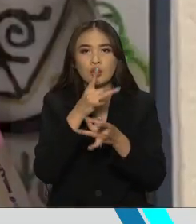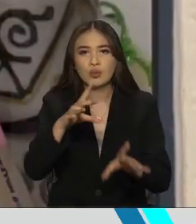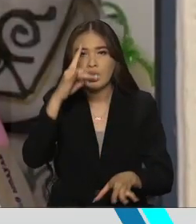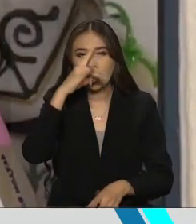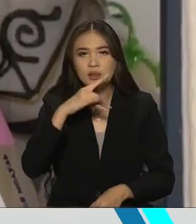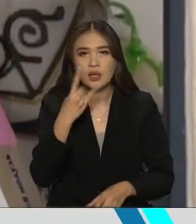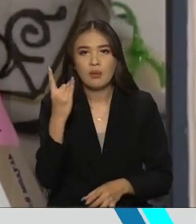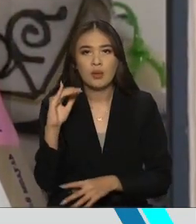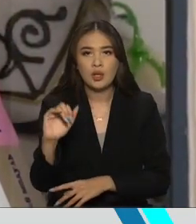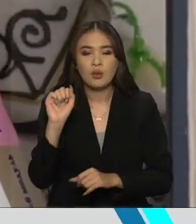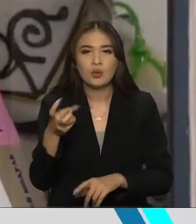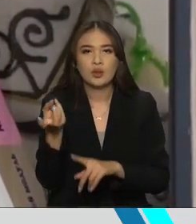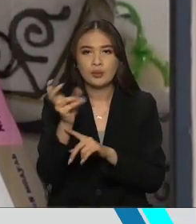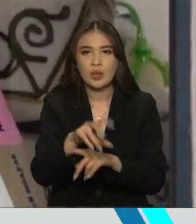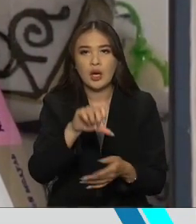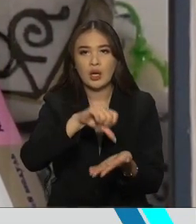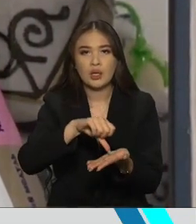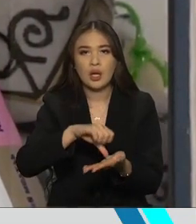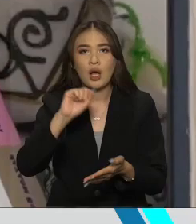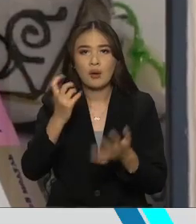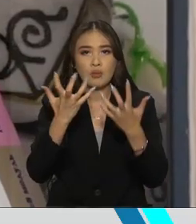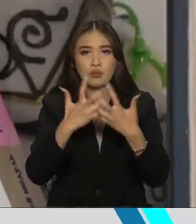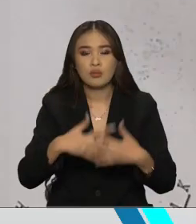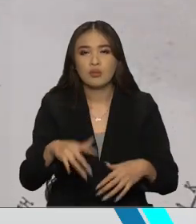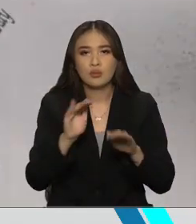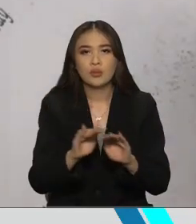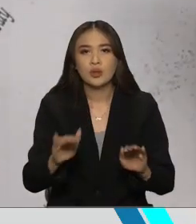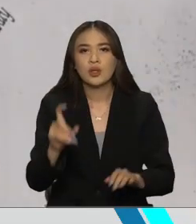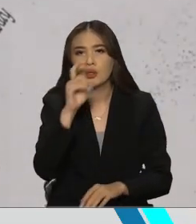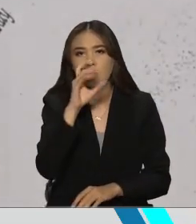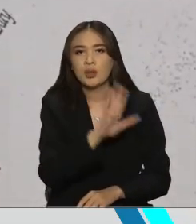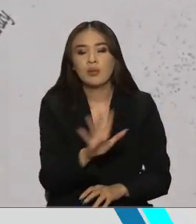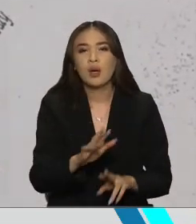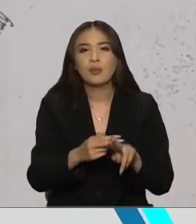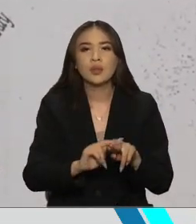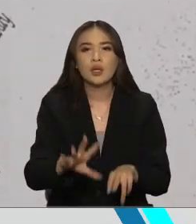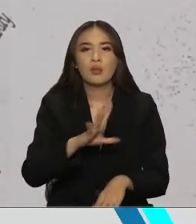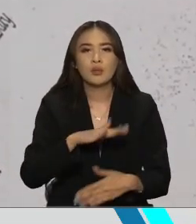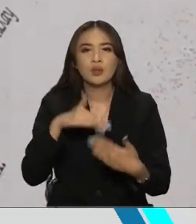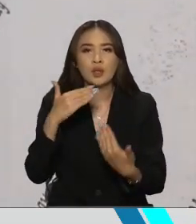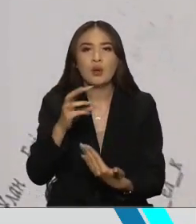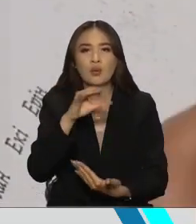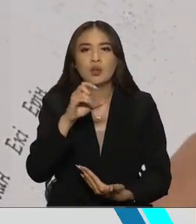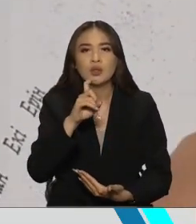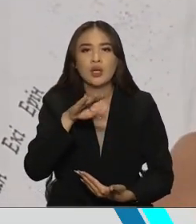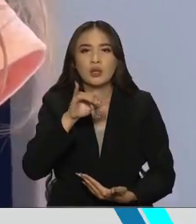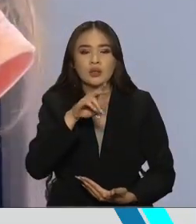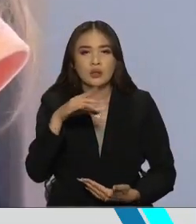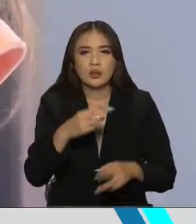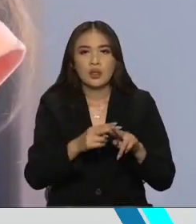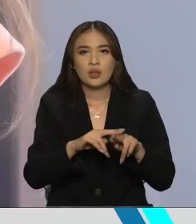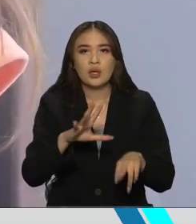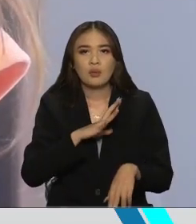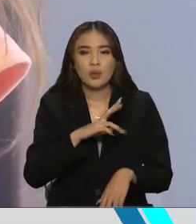баласы келіп қатыса алады. Ал бала саны аз емес. Қауымдастықтың атқарушы директоры Раушан Мұхтардың есебінше, Лос-Анджелес